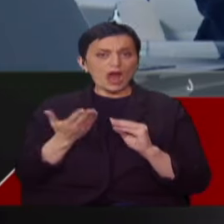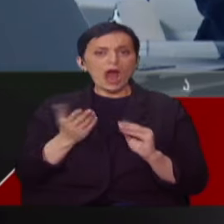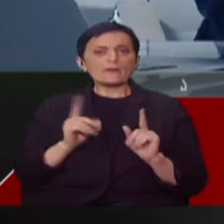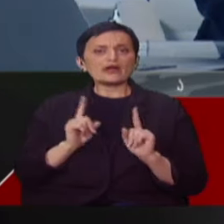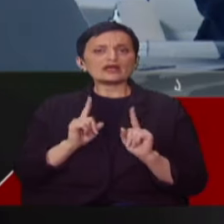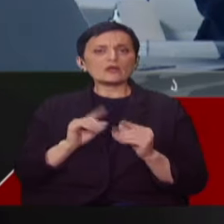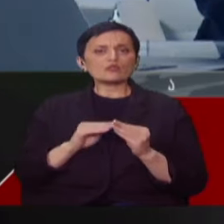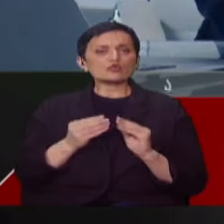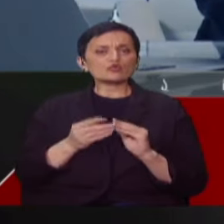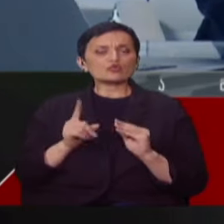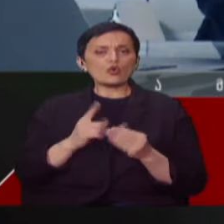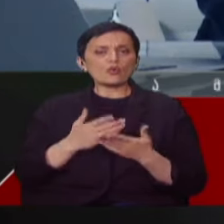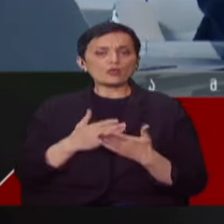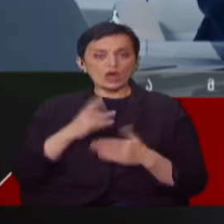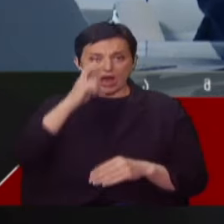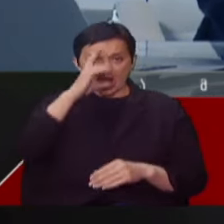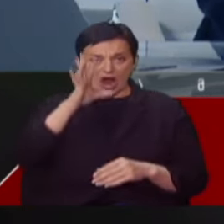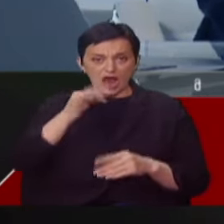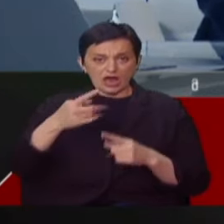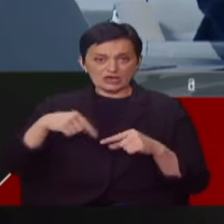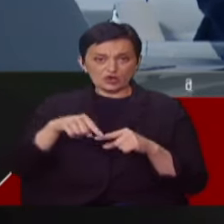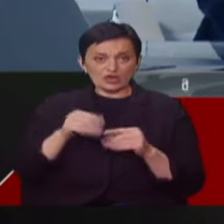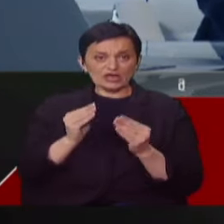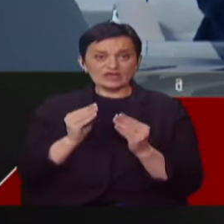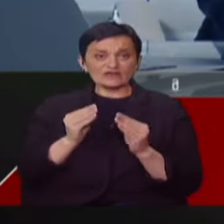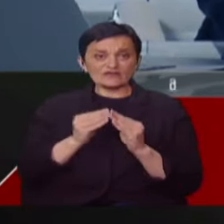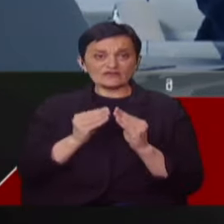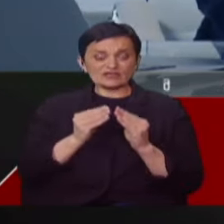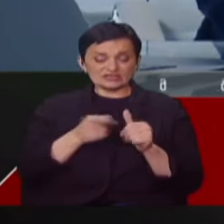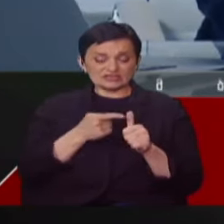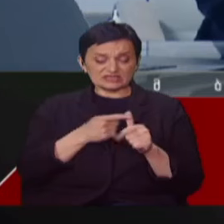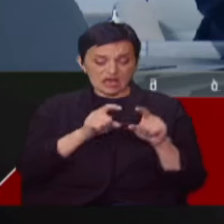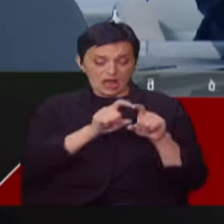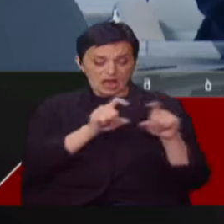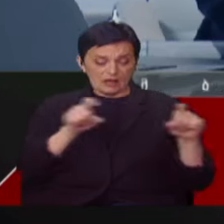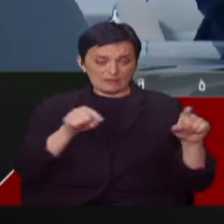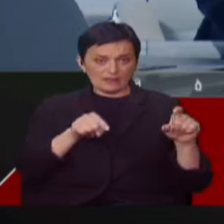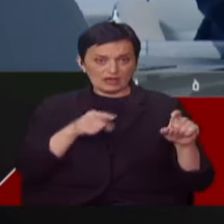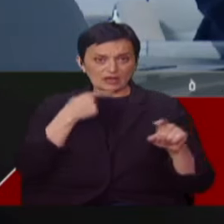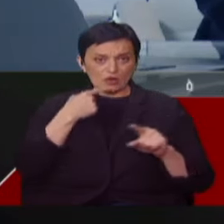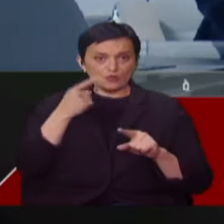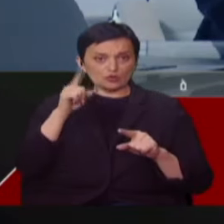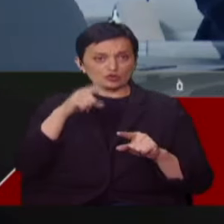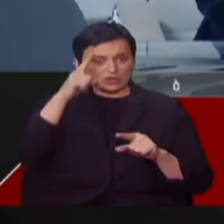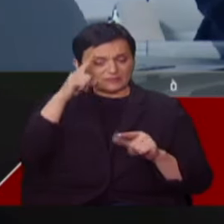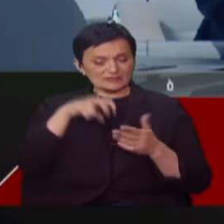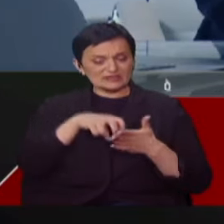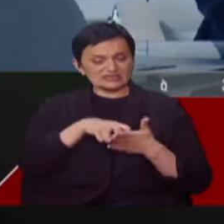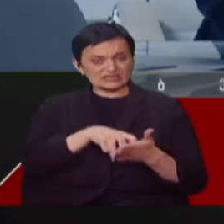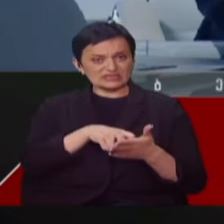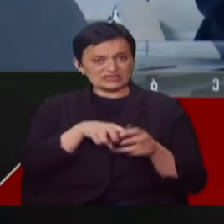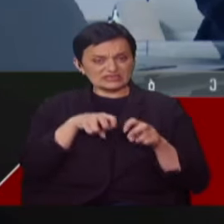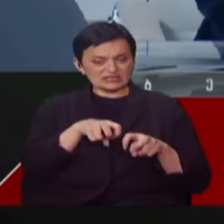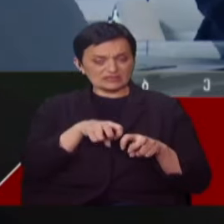შეა პრობლემა? მაგალითად, არასამთავრობოები იგივე სახელწოდებას ასახელებდნენ, რომ ამითი შეიძლება მოხდეს მათი სტიგმატიზება.